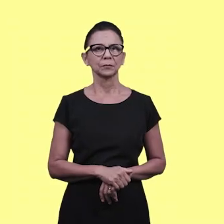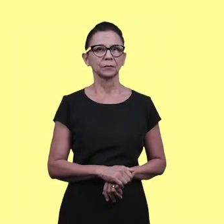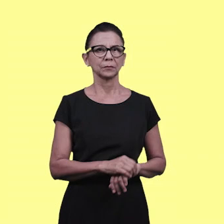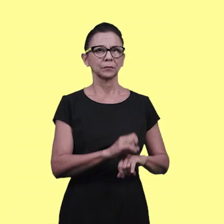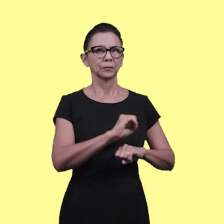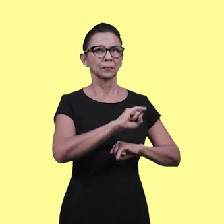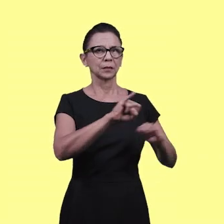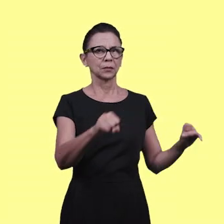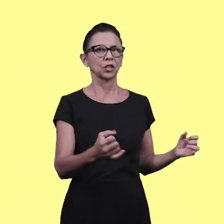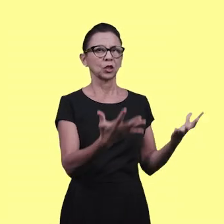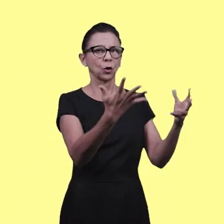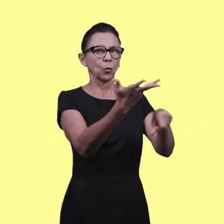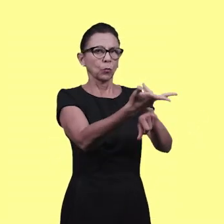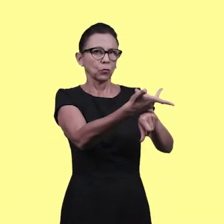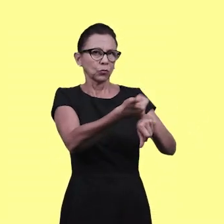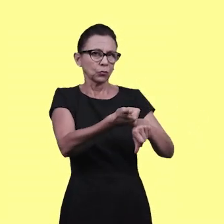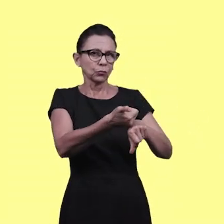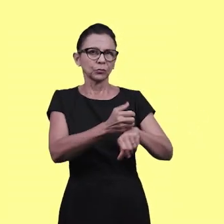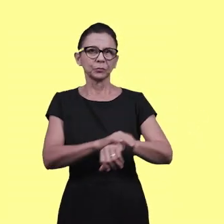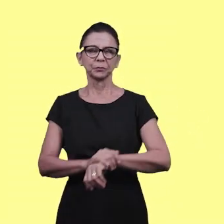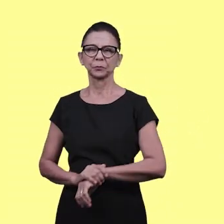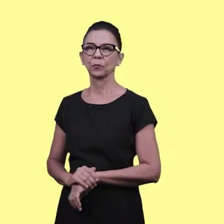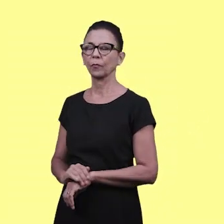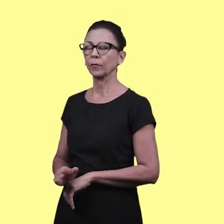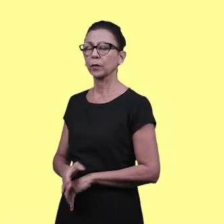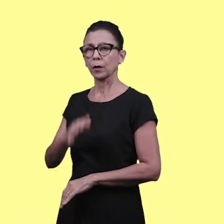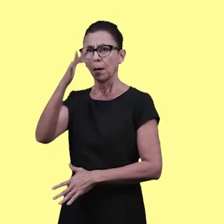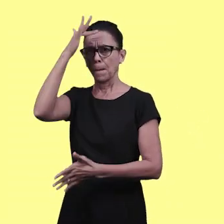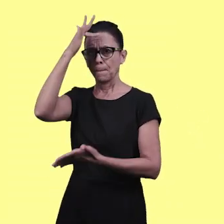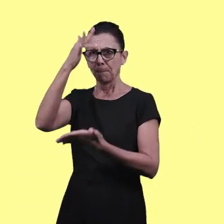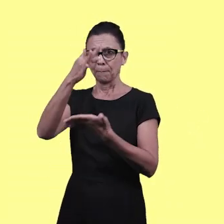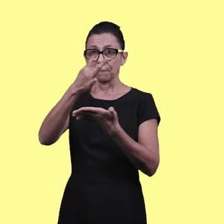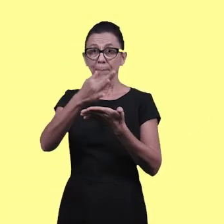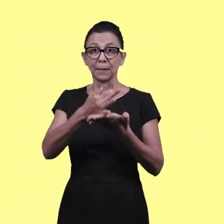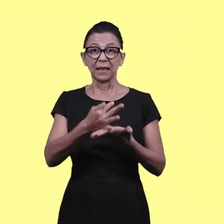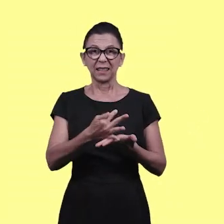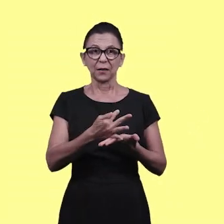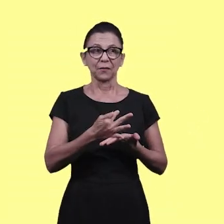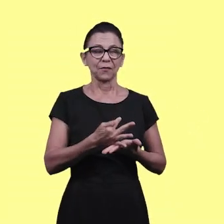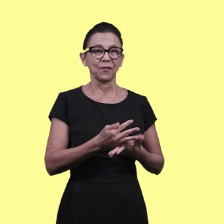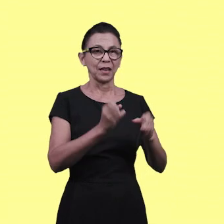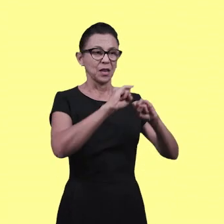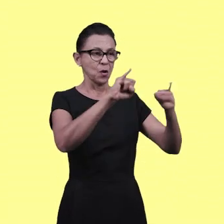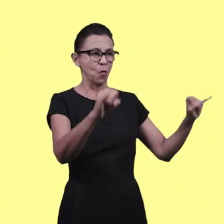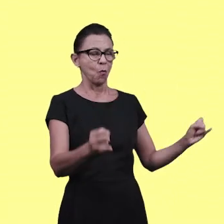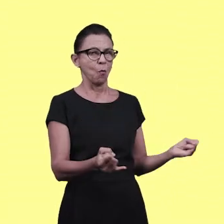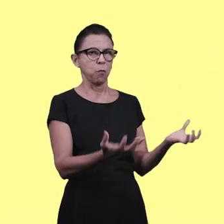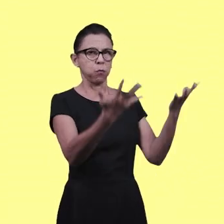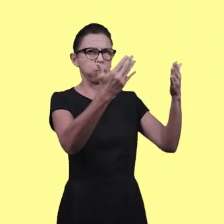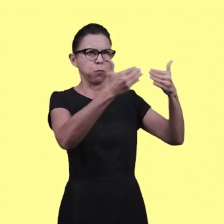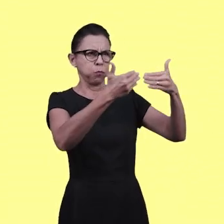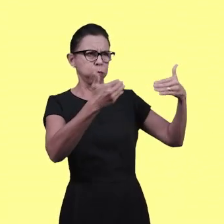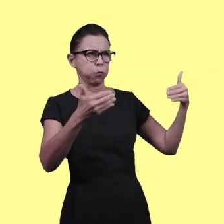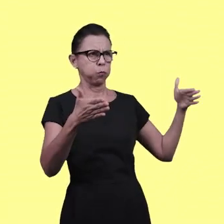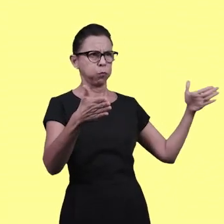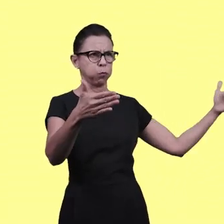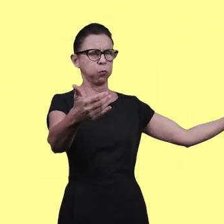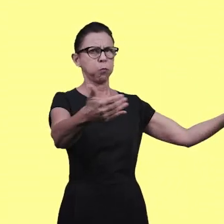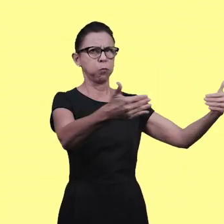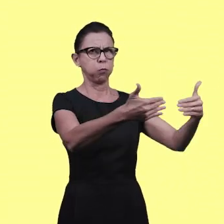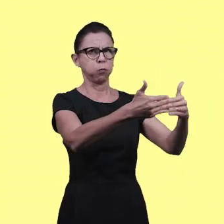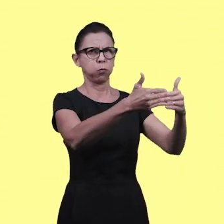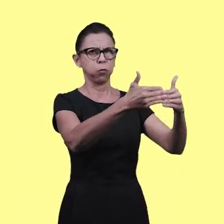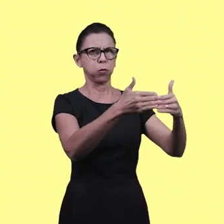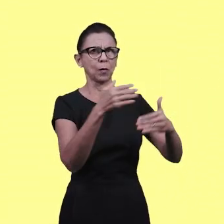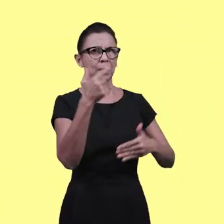moi. Par la foi, les murailles de Jéricho sont tombées en étant entourées pendant 7